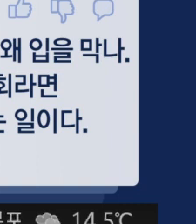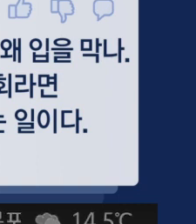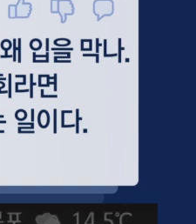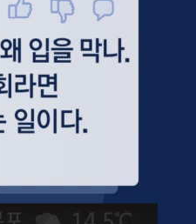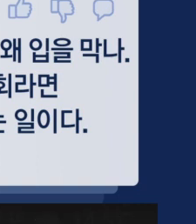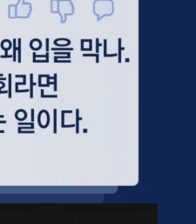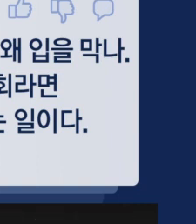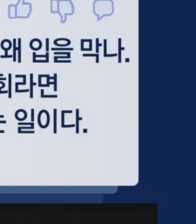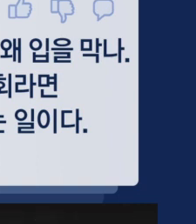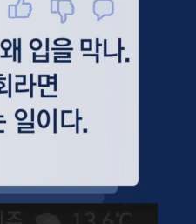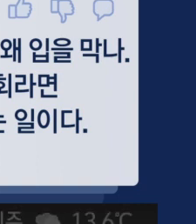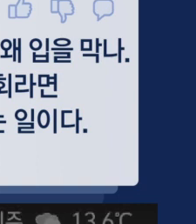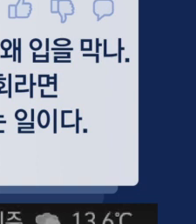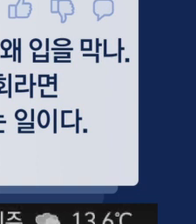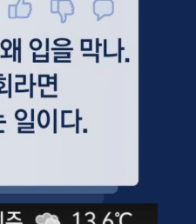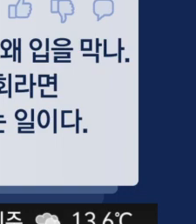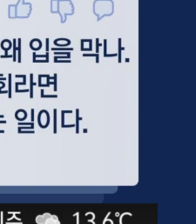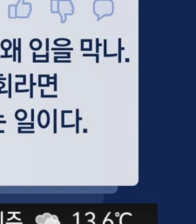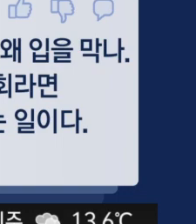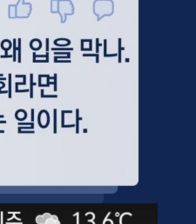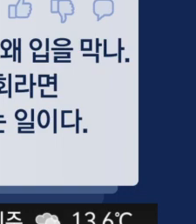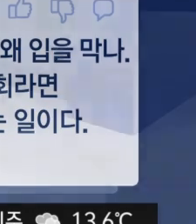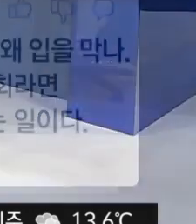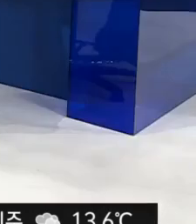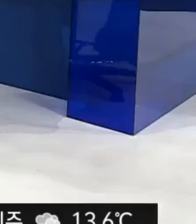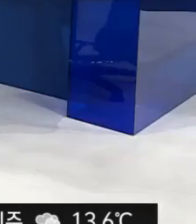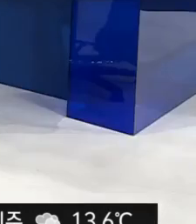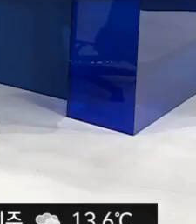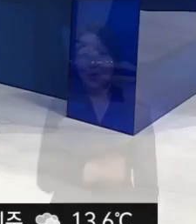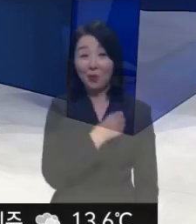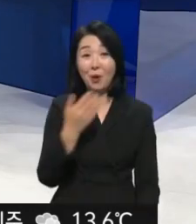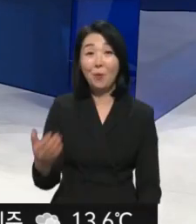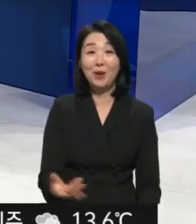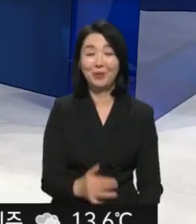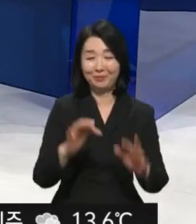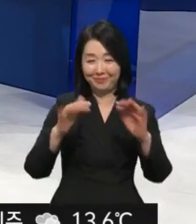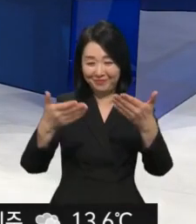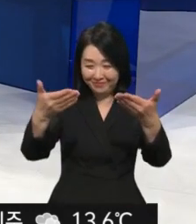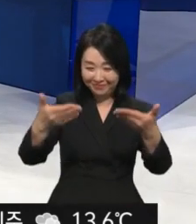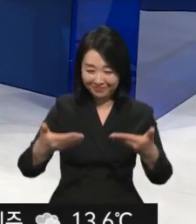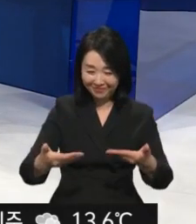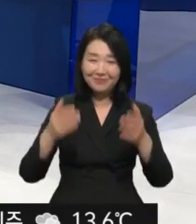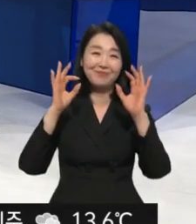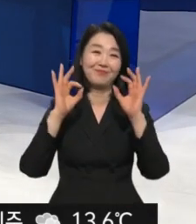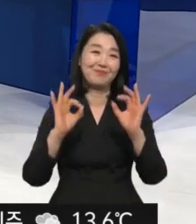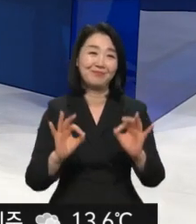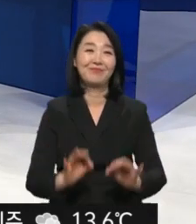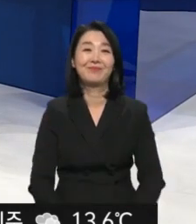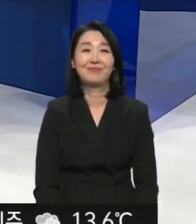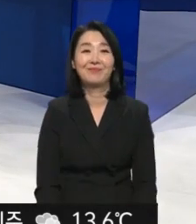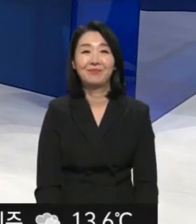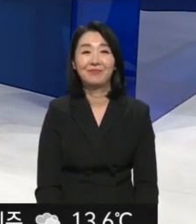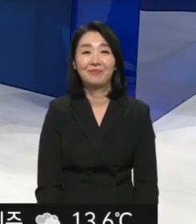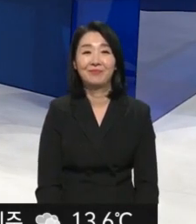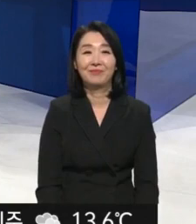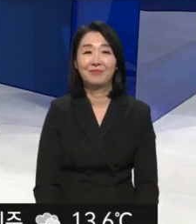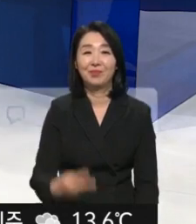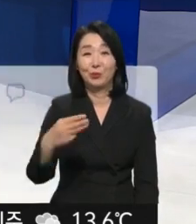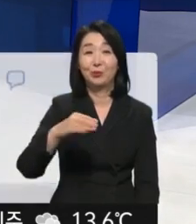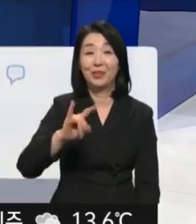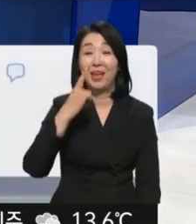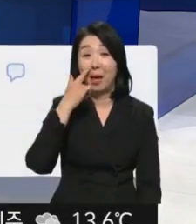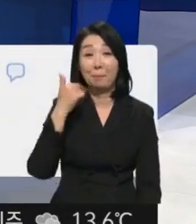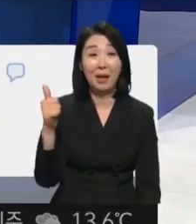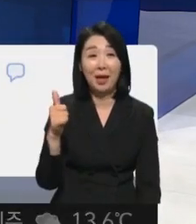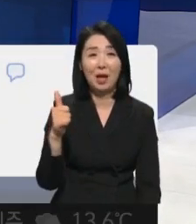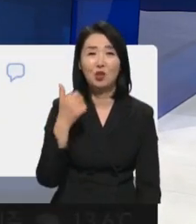하는 일이다라고 하셨습니다. 이어서 정의원분들께서 실시간으로 올려주신 댓글들도 함께 보겠습니다.